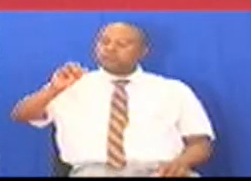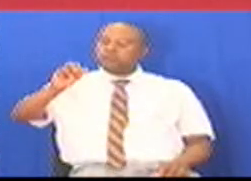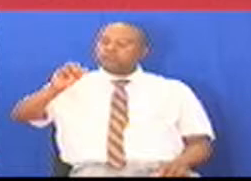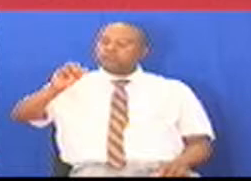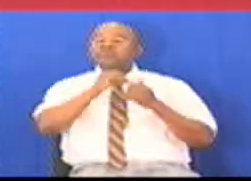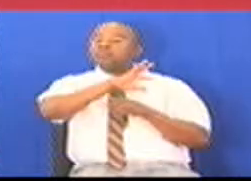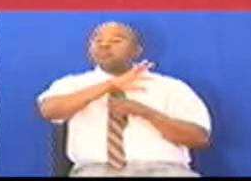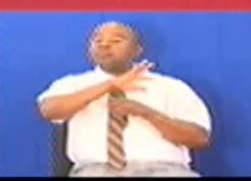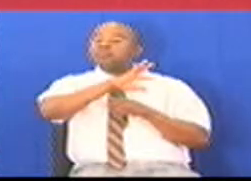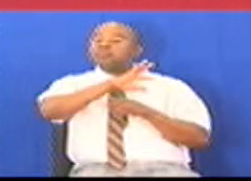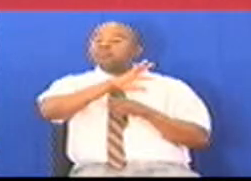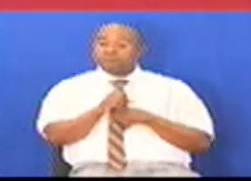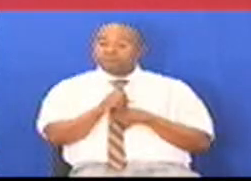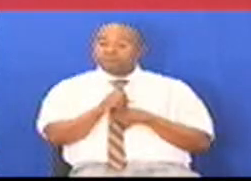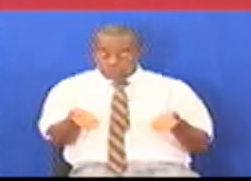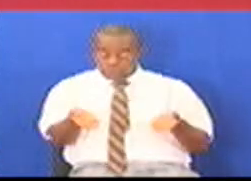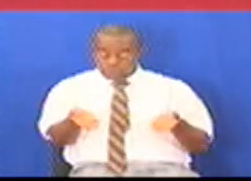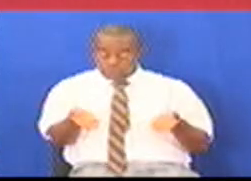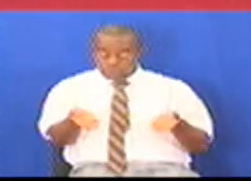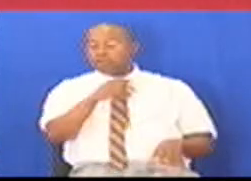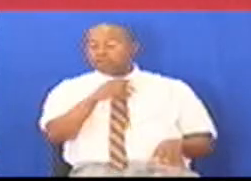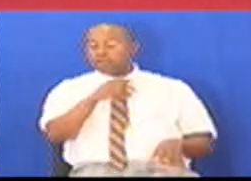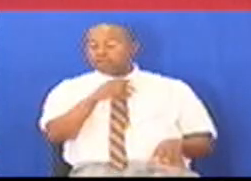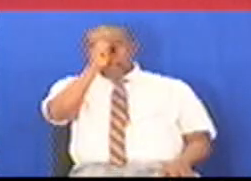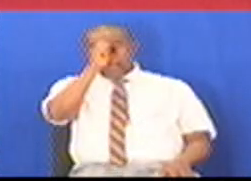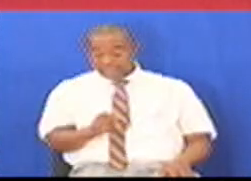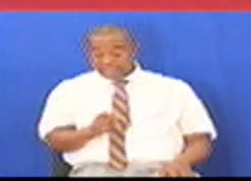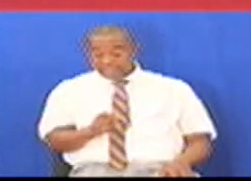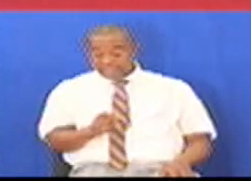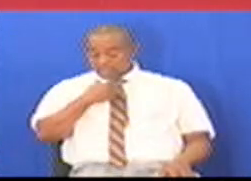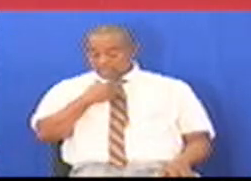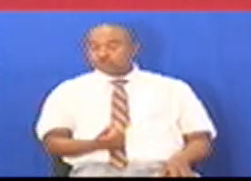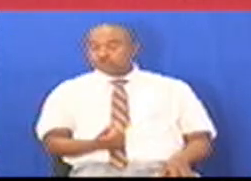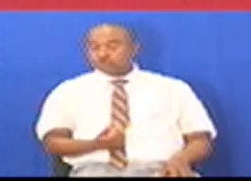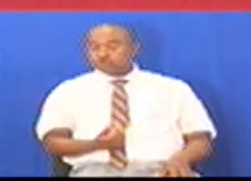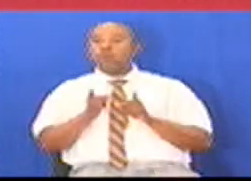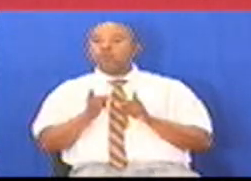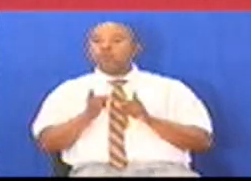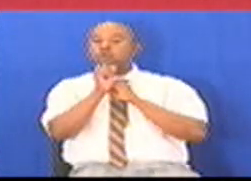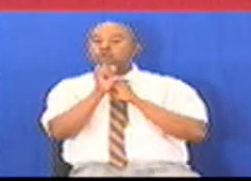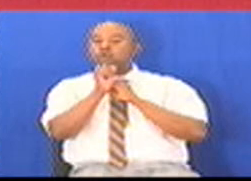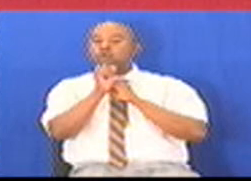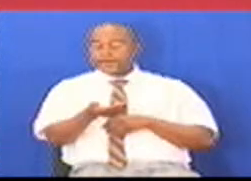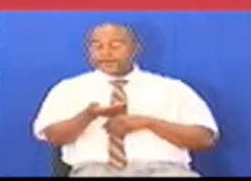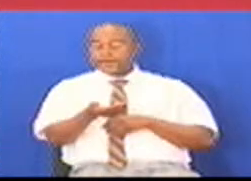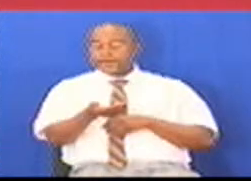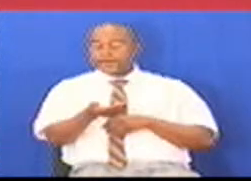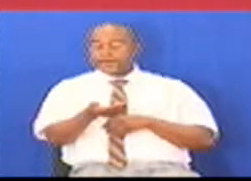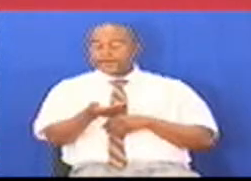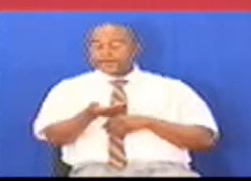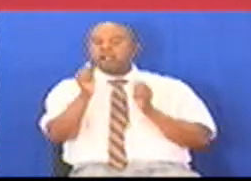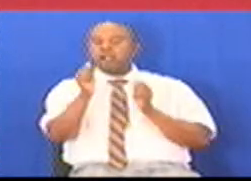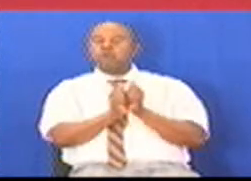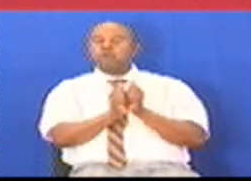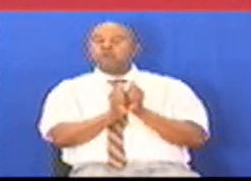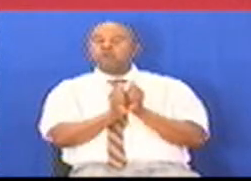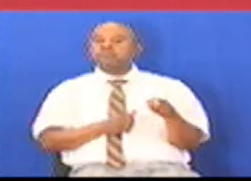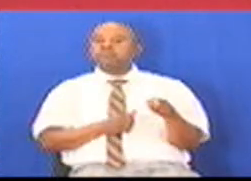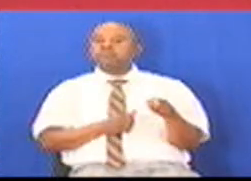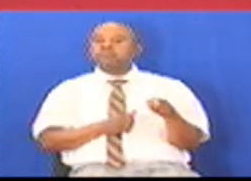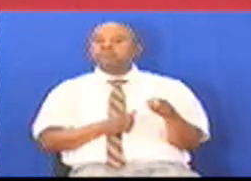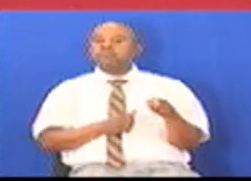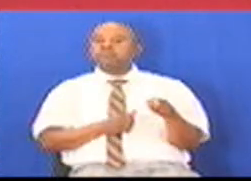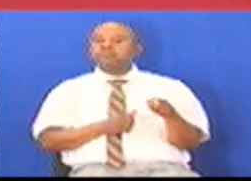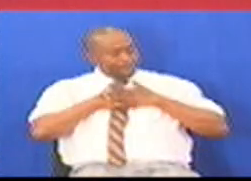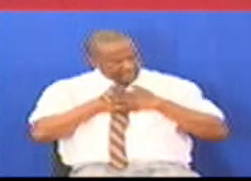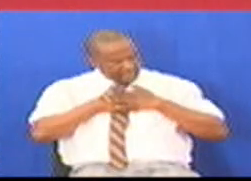na vyama, walionipa heshima mtoto wa mwalimu kuwakilisha hapa bungeni kwa miaka 10 mfululizo. Ninawapenda